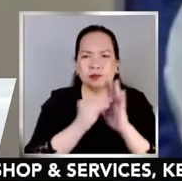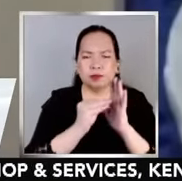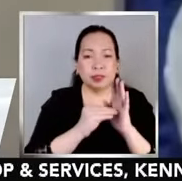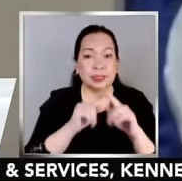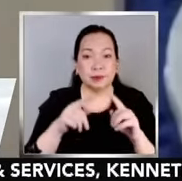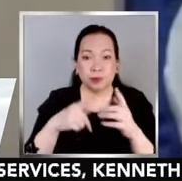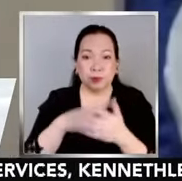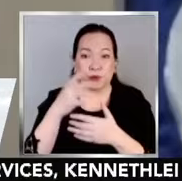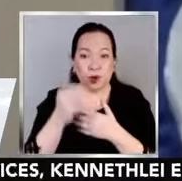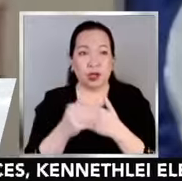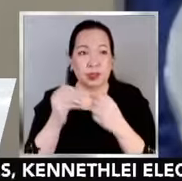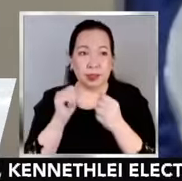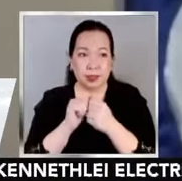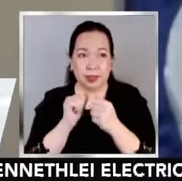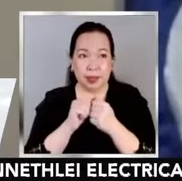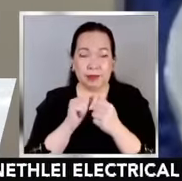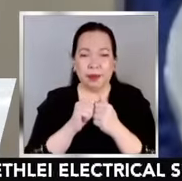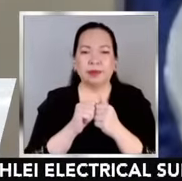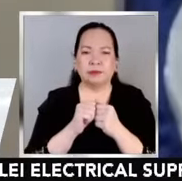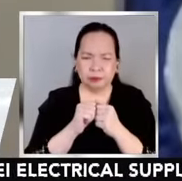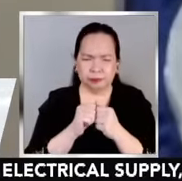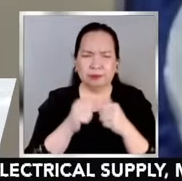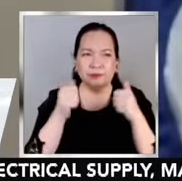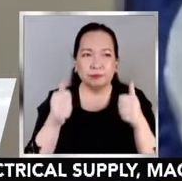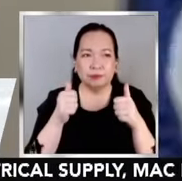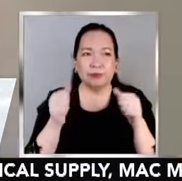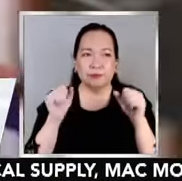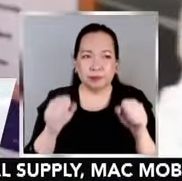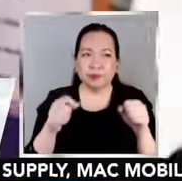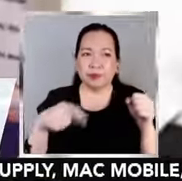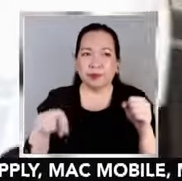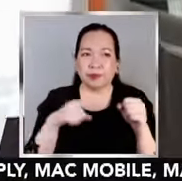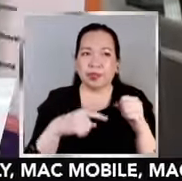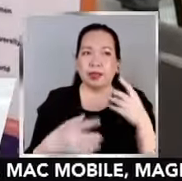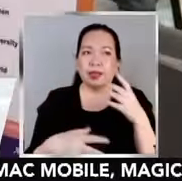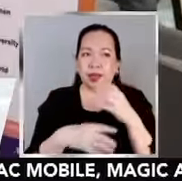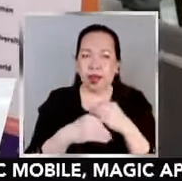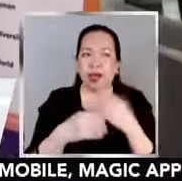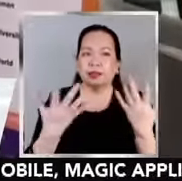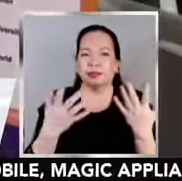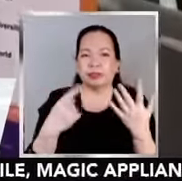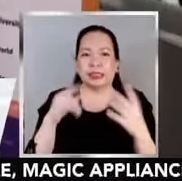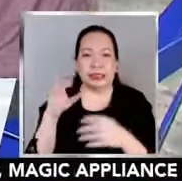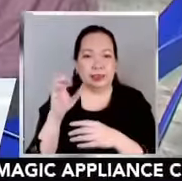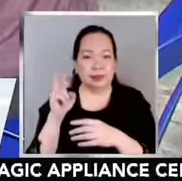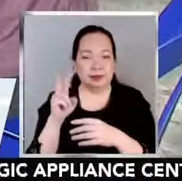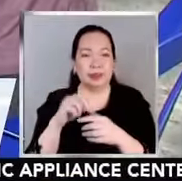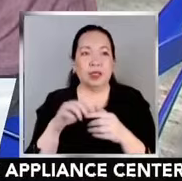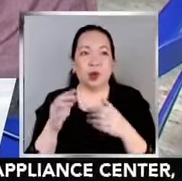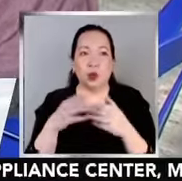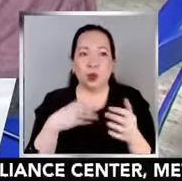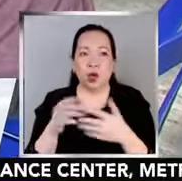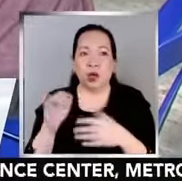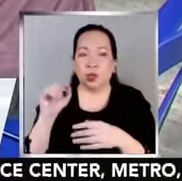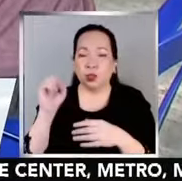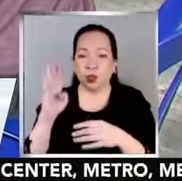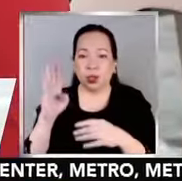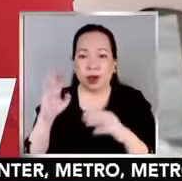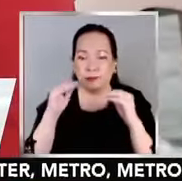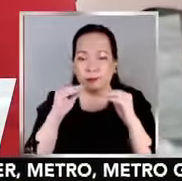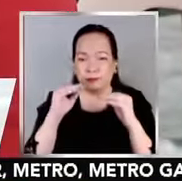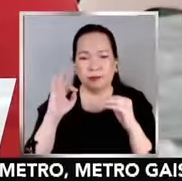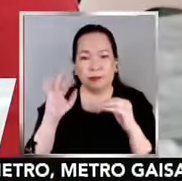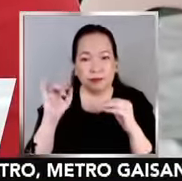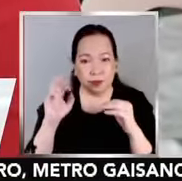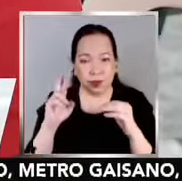ginagawa or gagawin, maganda pong isulat din po natin ito sa ating mga CVs. Sa job fair man o direktang pag-a-apply sa mga kumpanya,